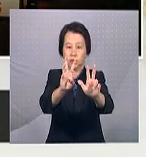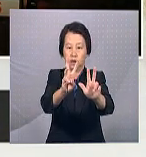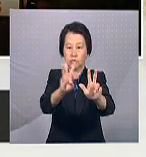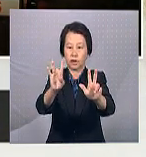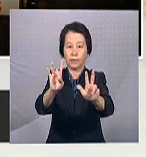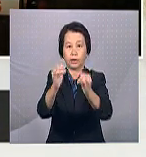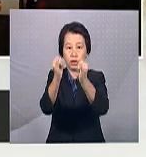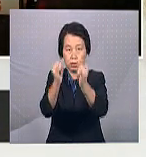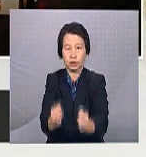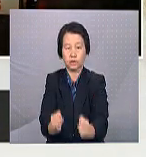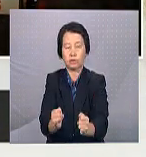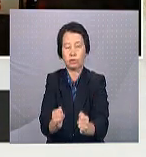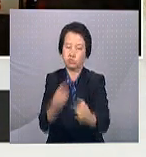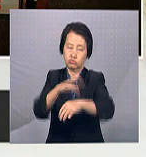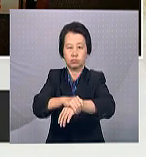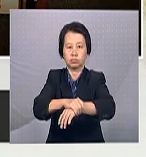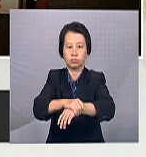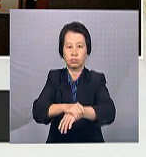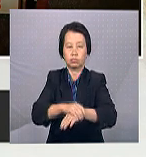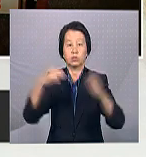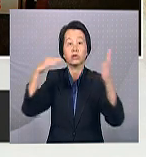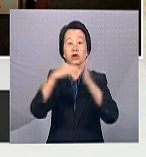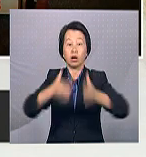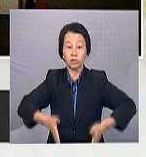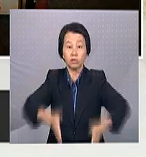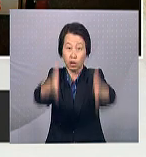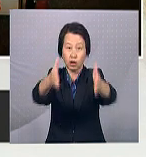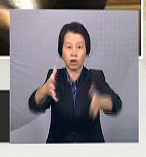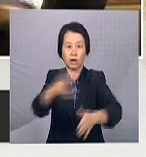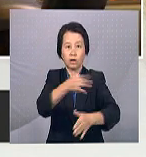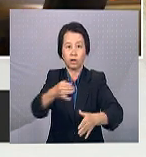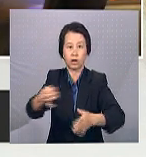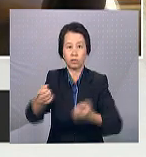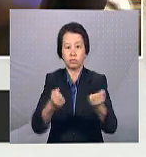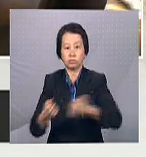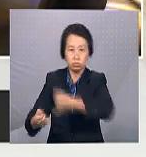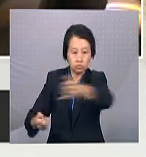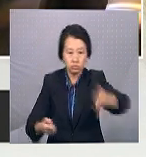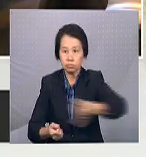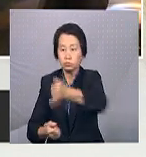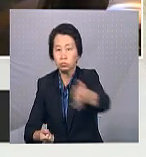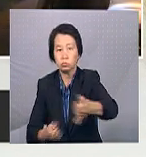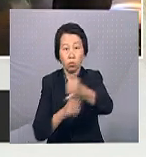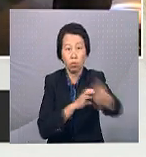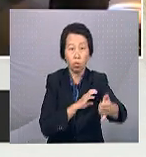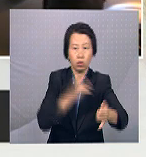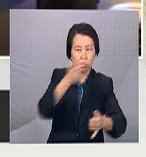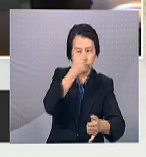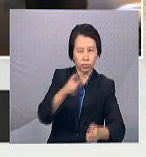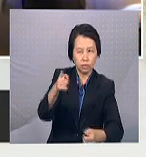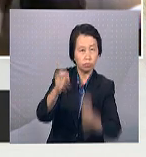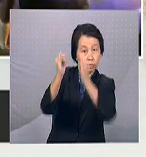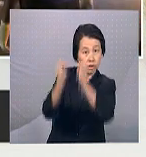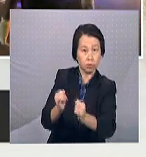368 individu di sekatan jalan raya dan rondaan kerana individu